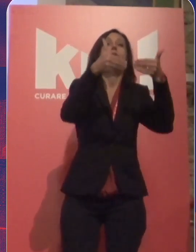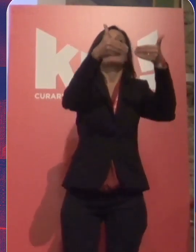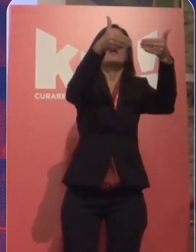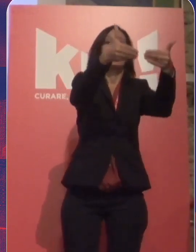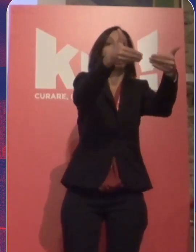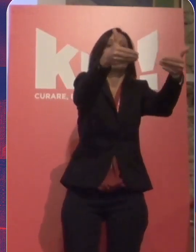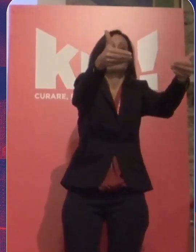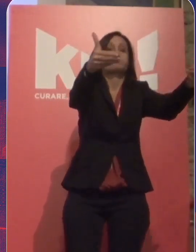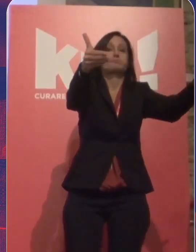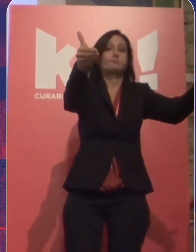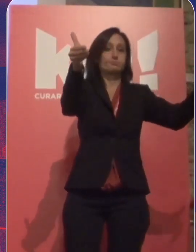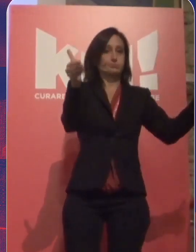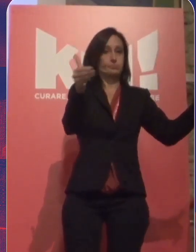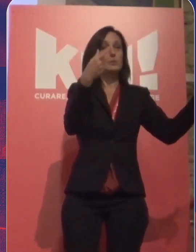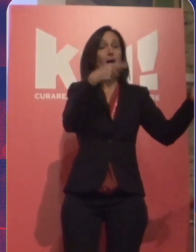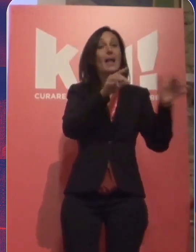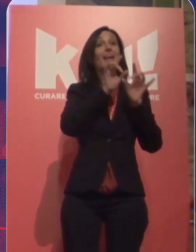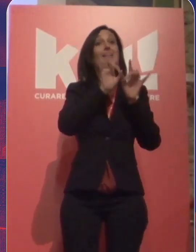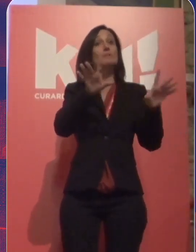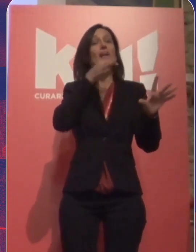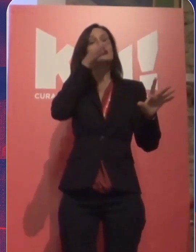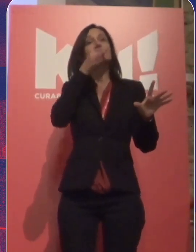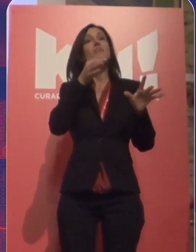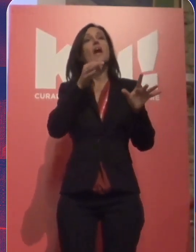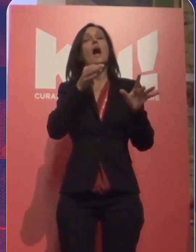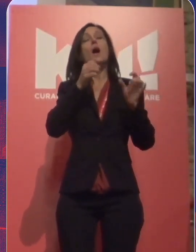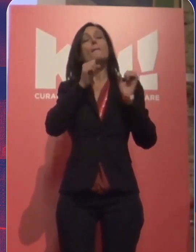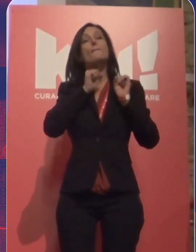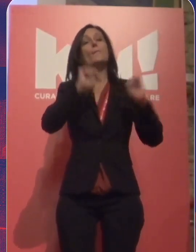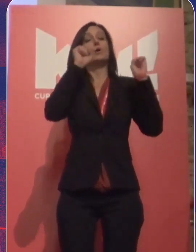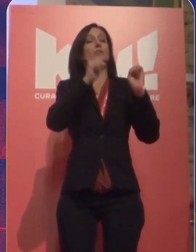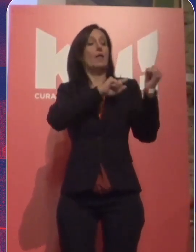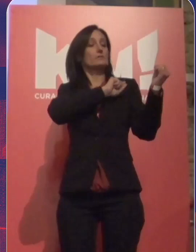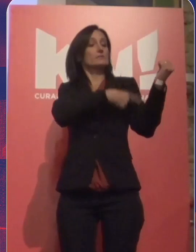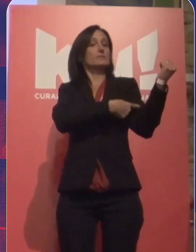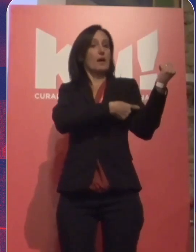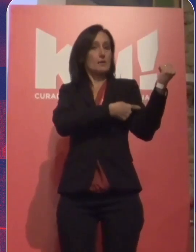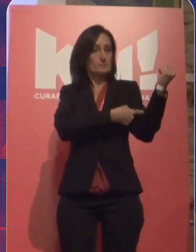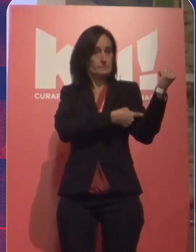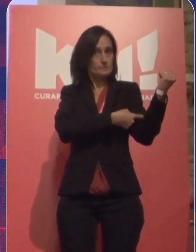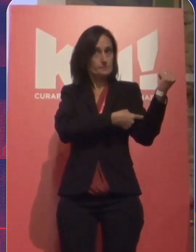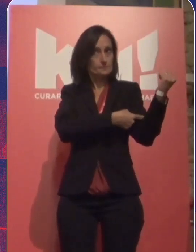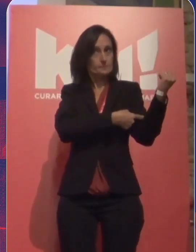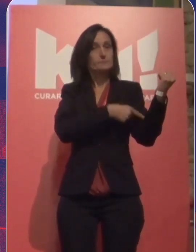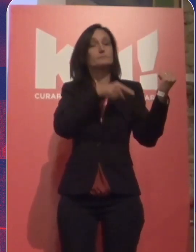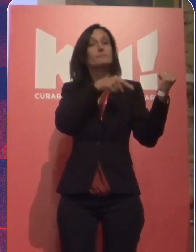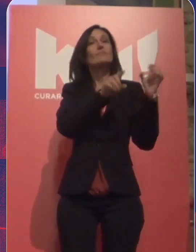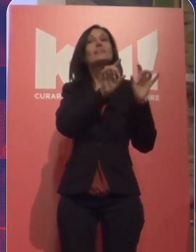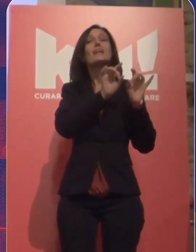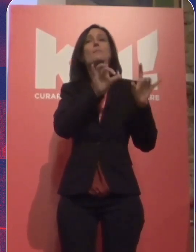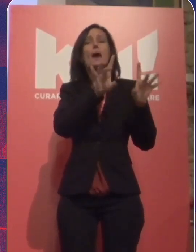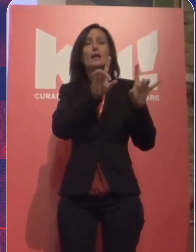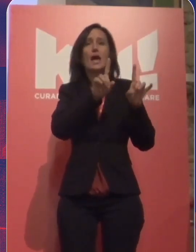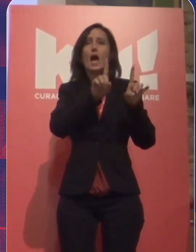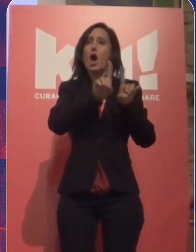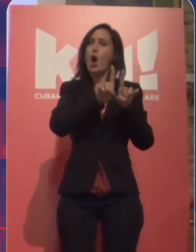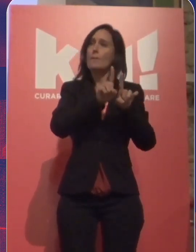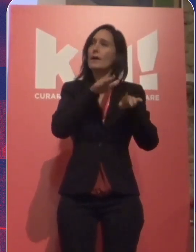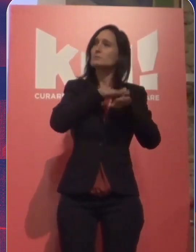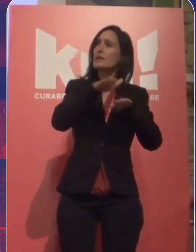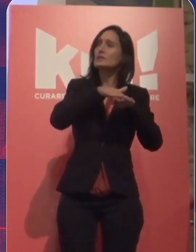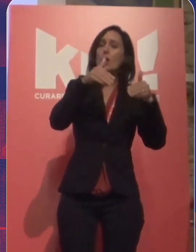potenza di apertura da una parte quindi e libertà come esperienza di sconfinamento